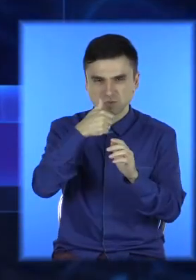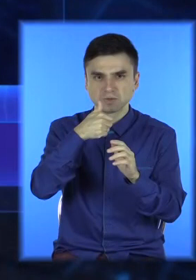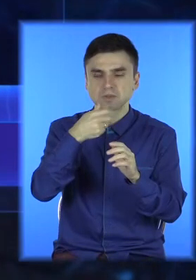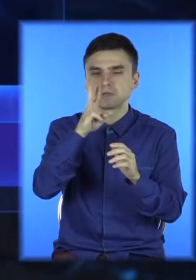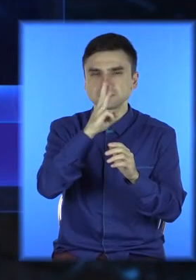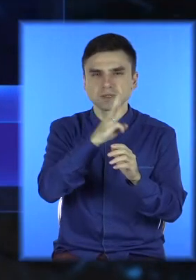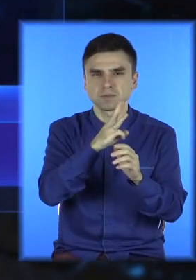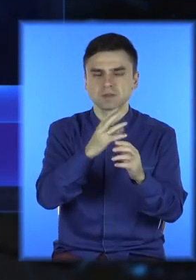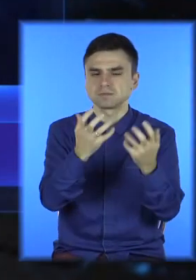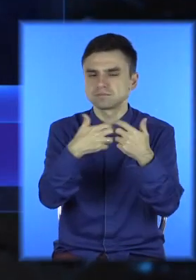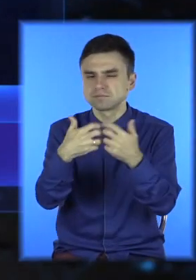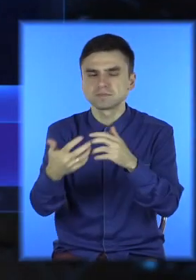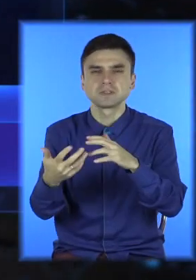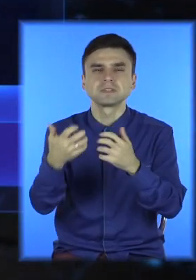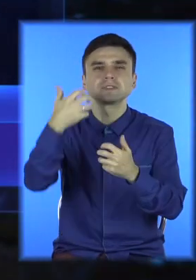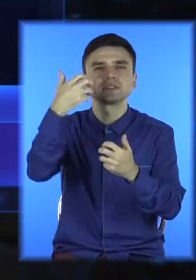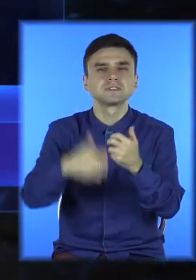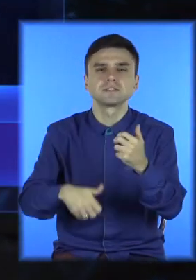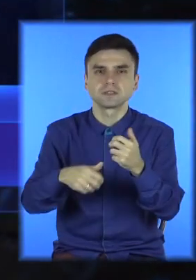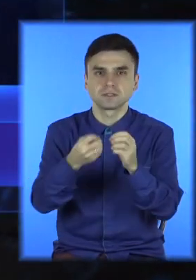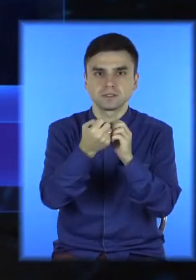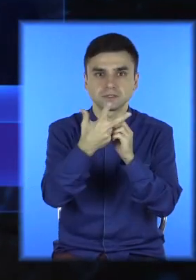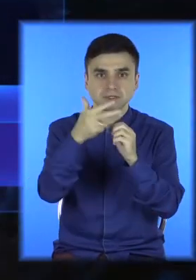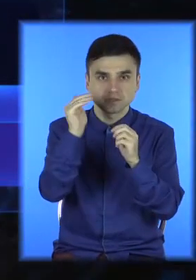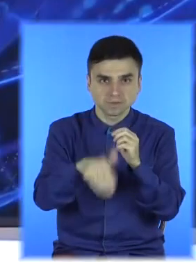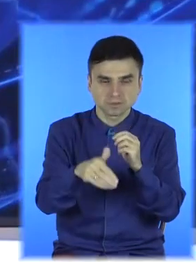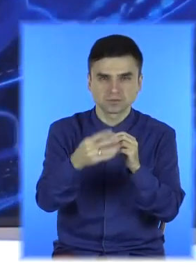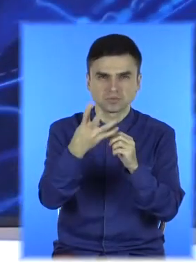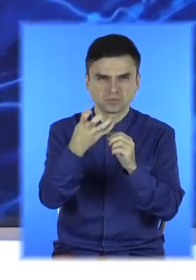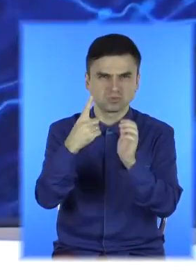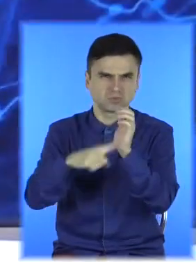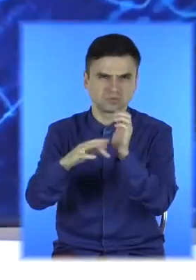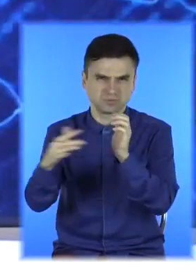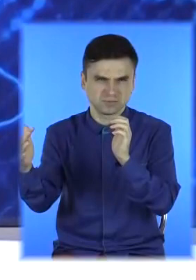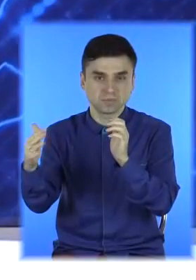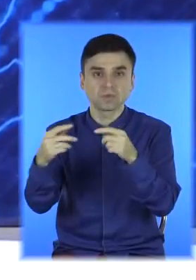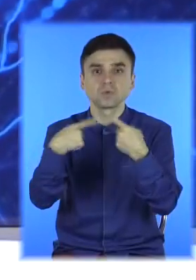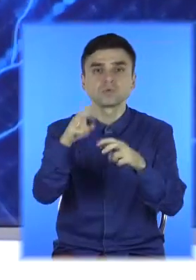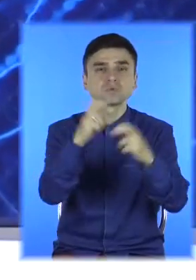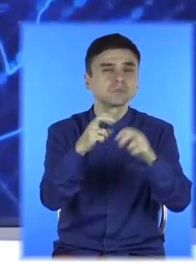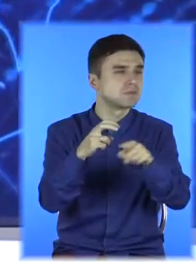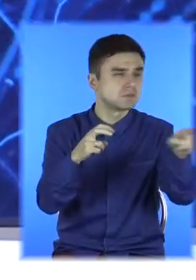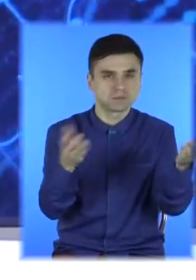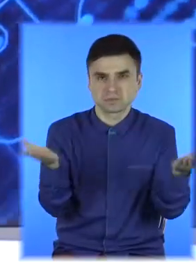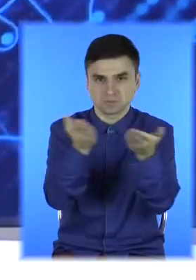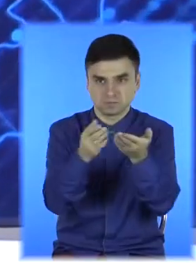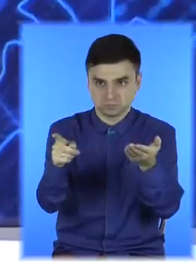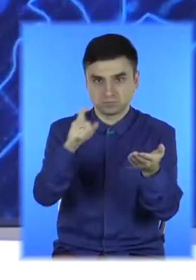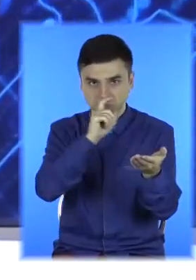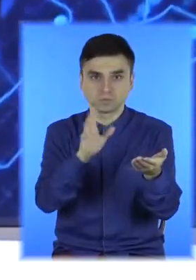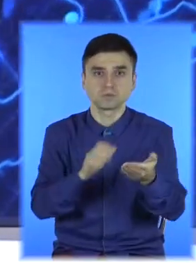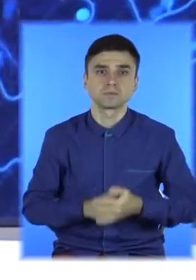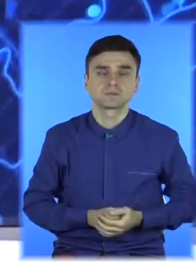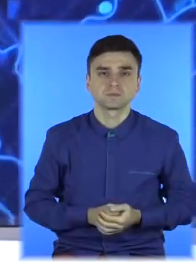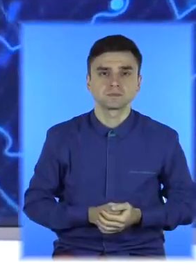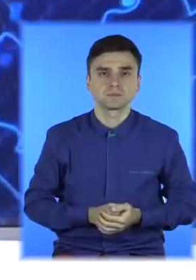серед підприємств гірничо-металургійного комплексу України. Ремонт узвозу розпочато. Це єдина коротка дорога з